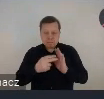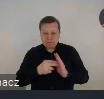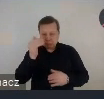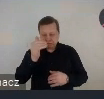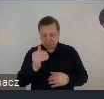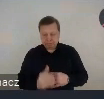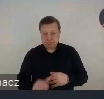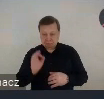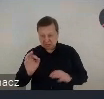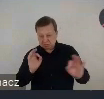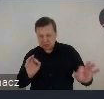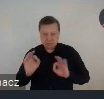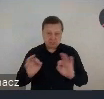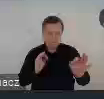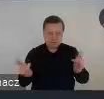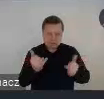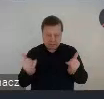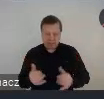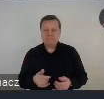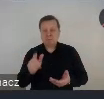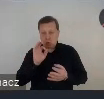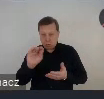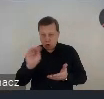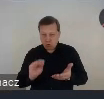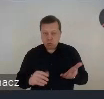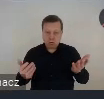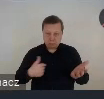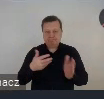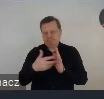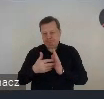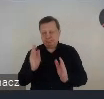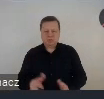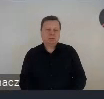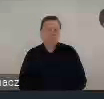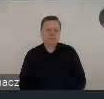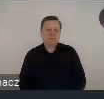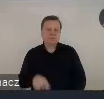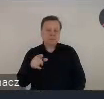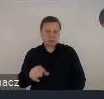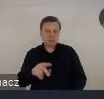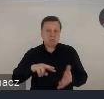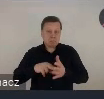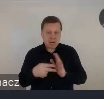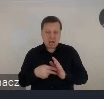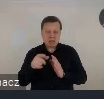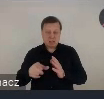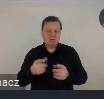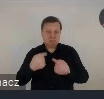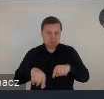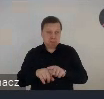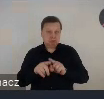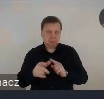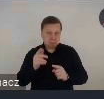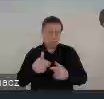jest dobrze opisane, czy realizacja tych planów przyniesie rzeczywiście